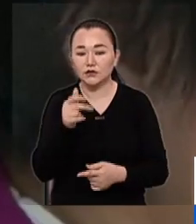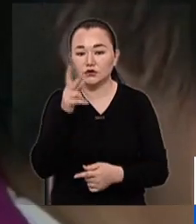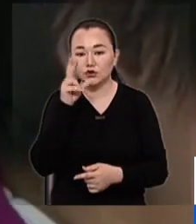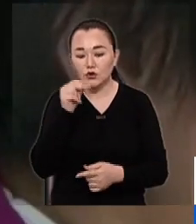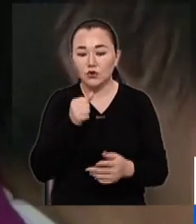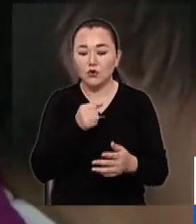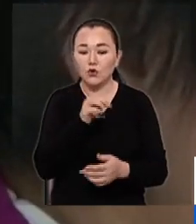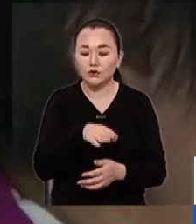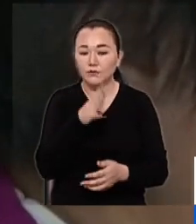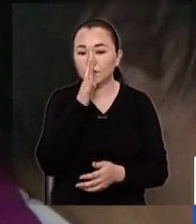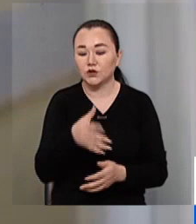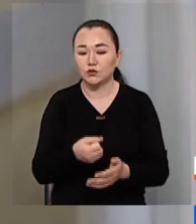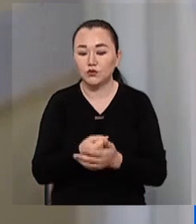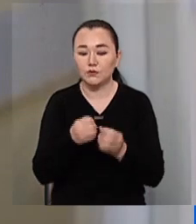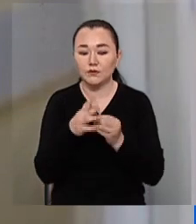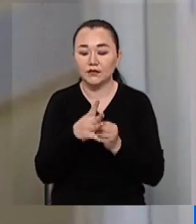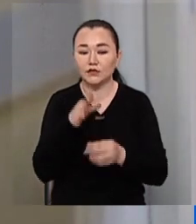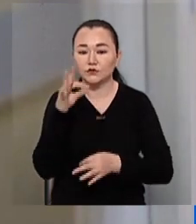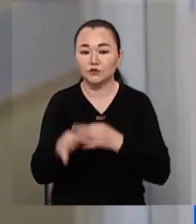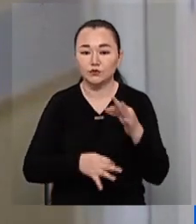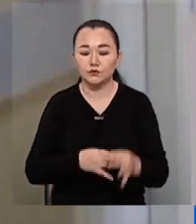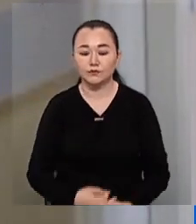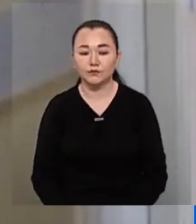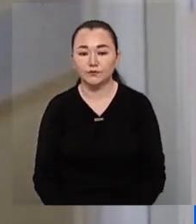срок от 5 до 15 суток